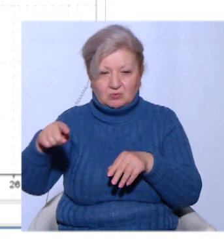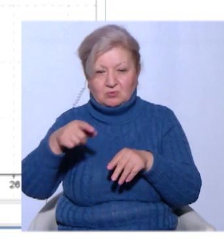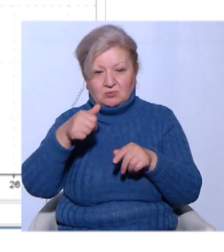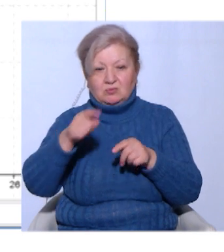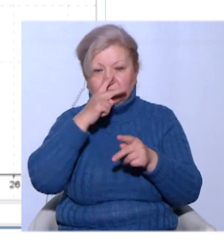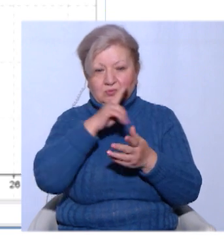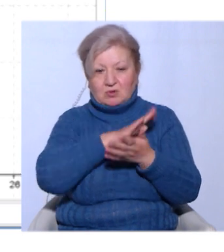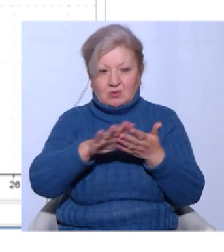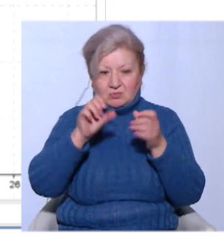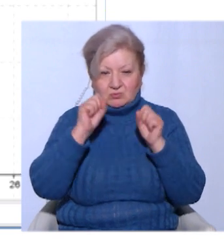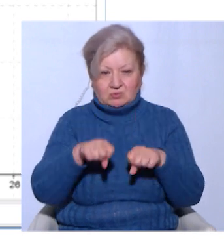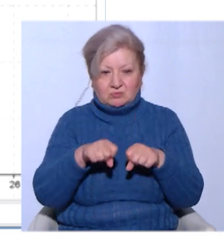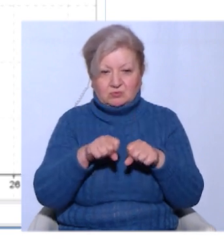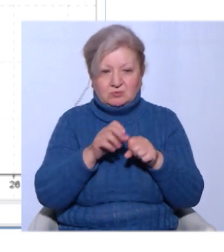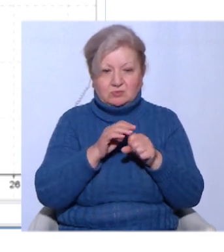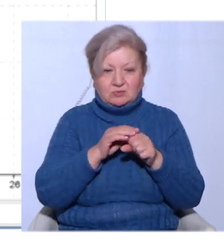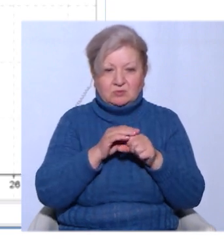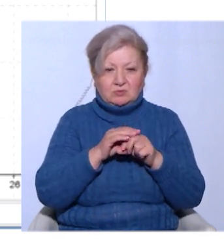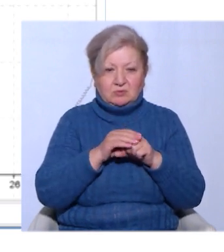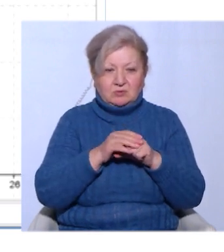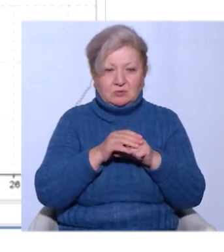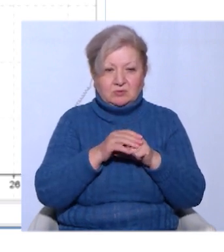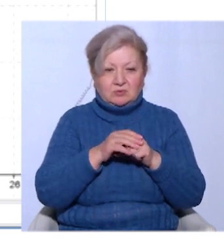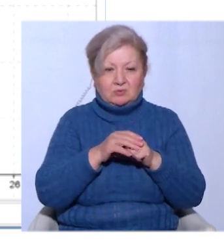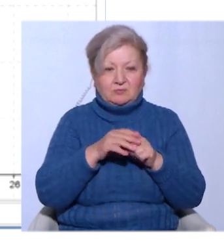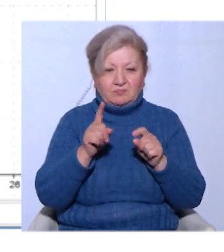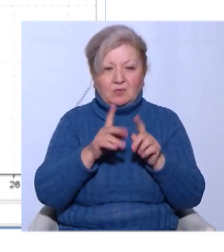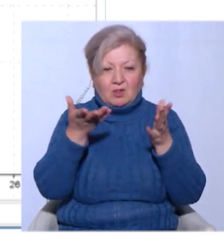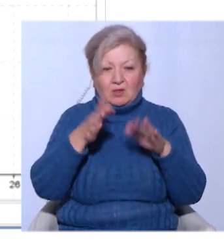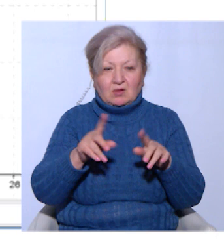ასევე ჰორიზონტალური დამხმარე წრფეებიც გავაქროთ.